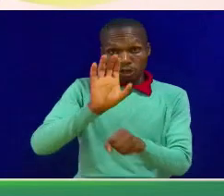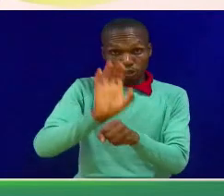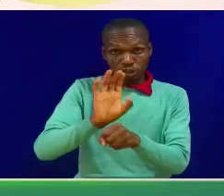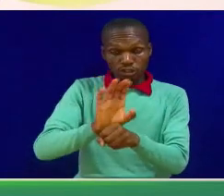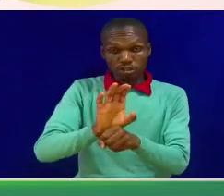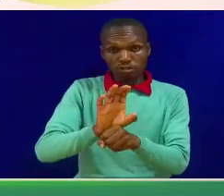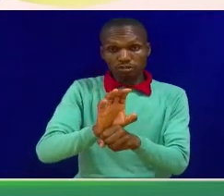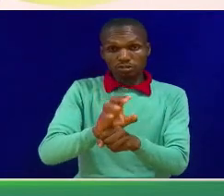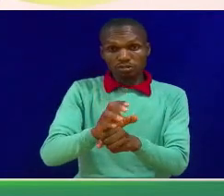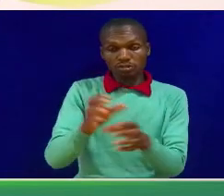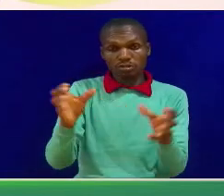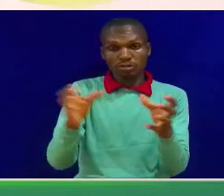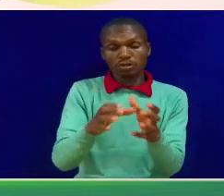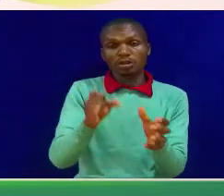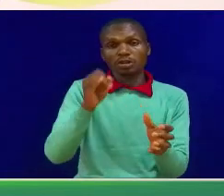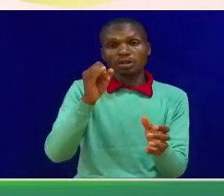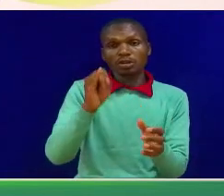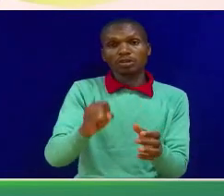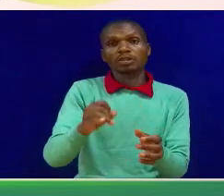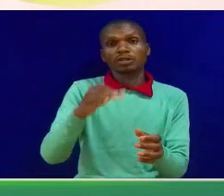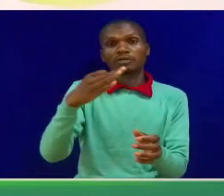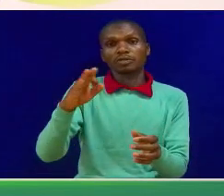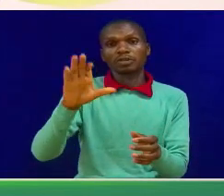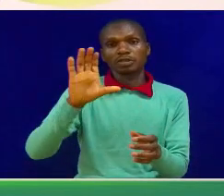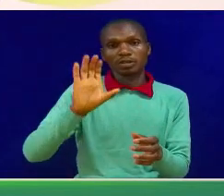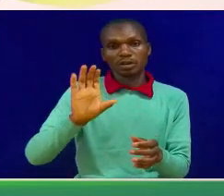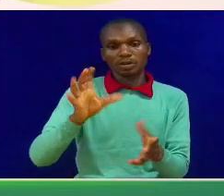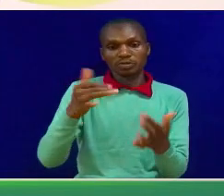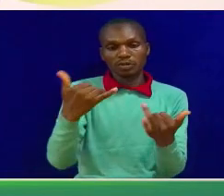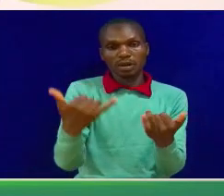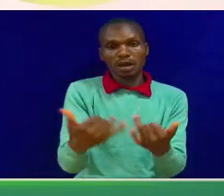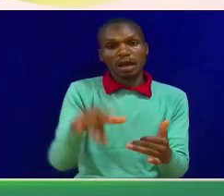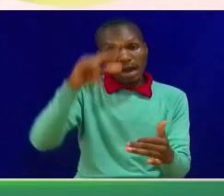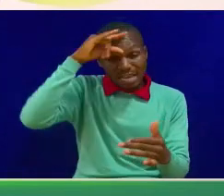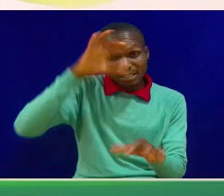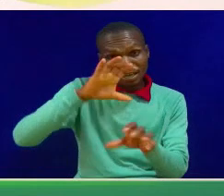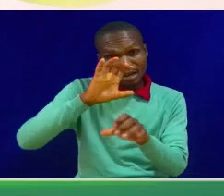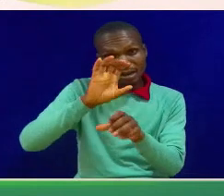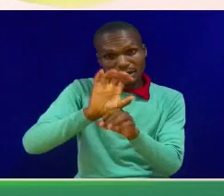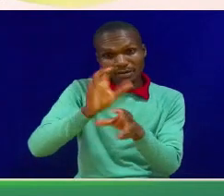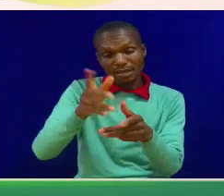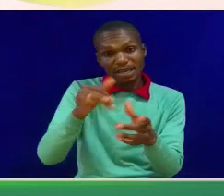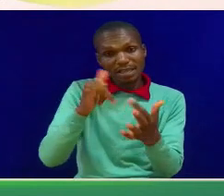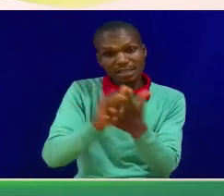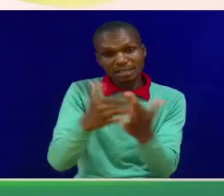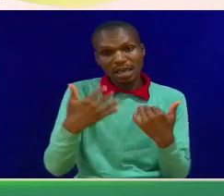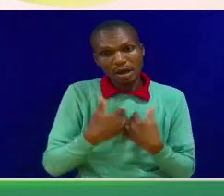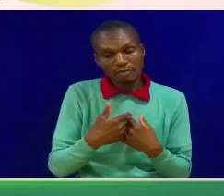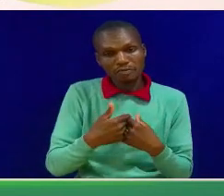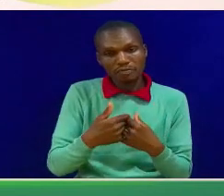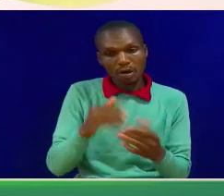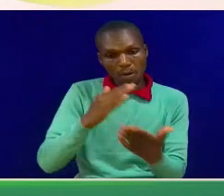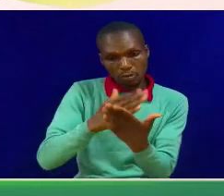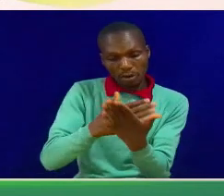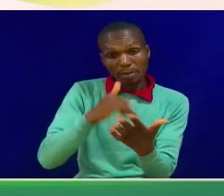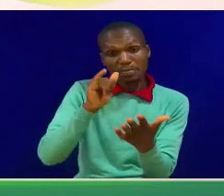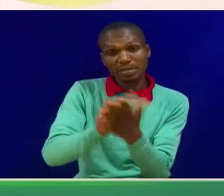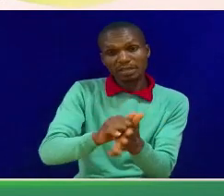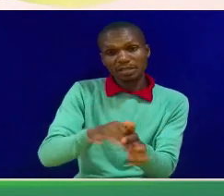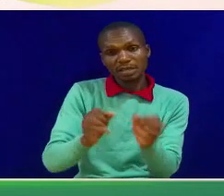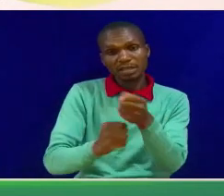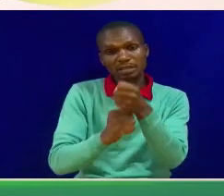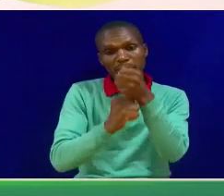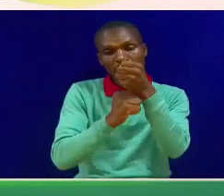Mbegia Interfaith Council ni kubono kenya rege kuburi ya serikali kwenye kibuna nkubeka wale merobili ya irachi kukonya